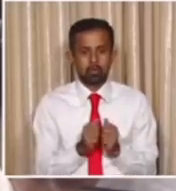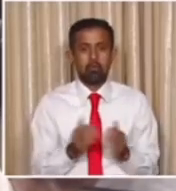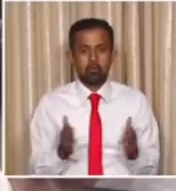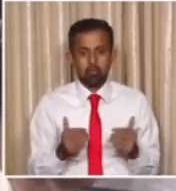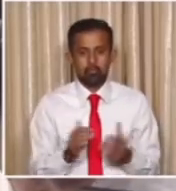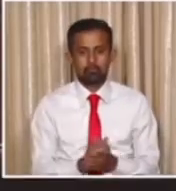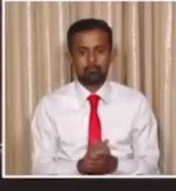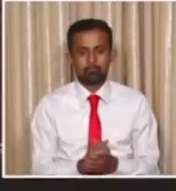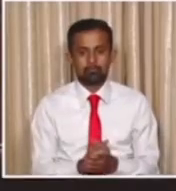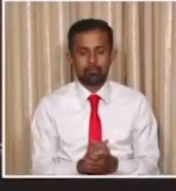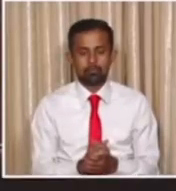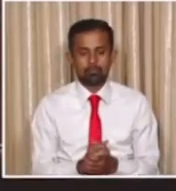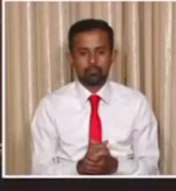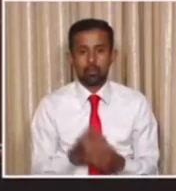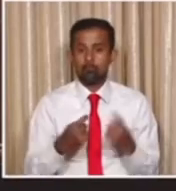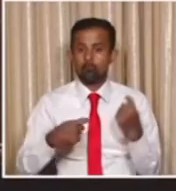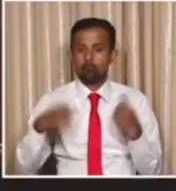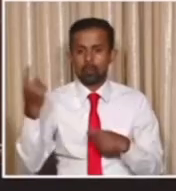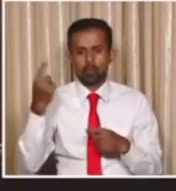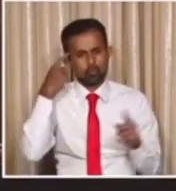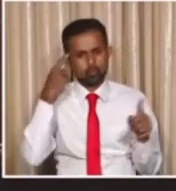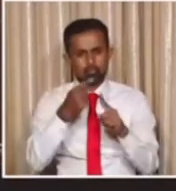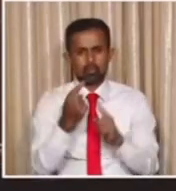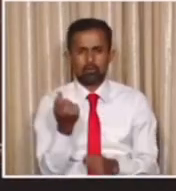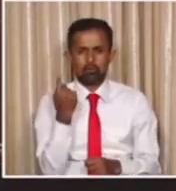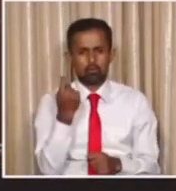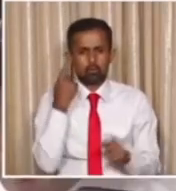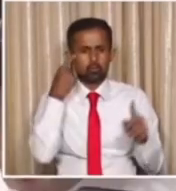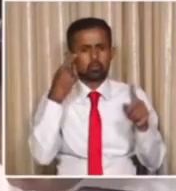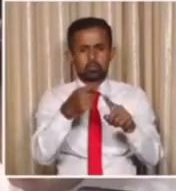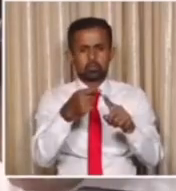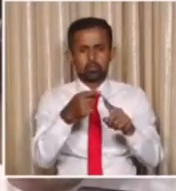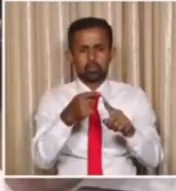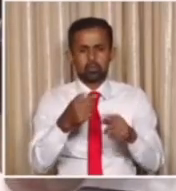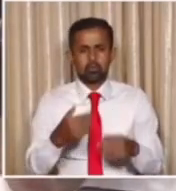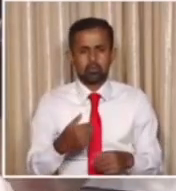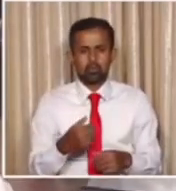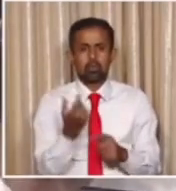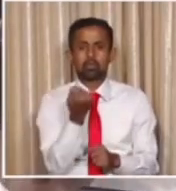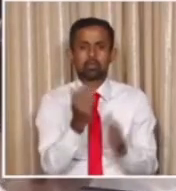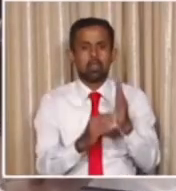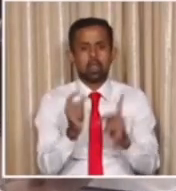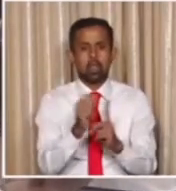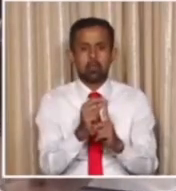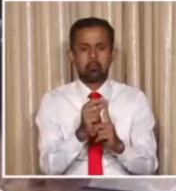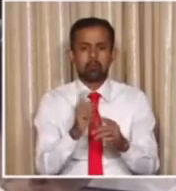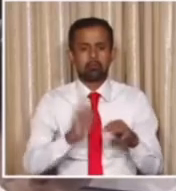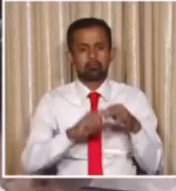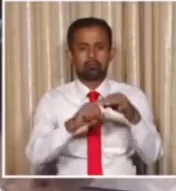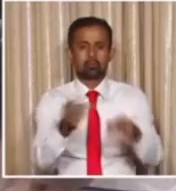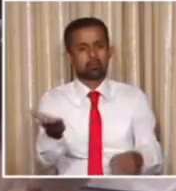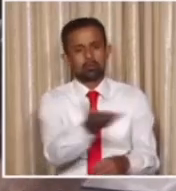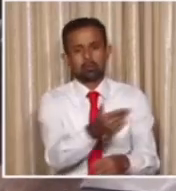යනවා. විකිණීම සම්බන්ධව සහ බදුදීම සම්බන්ධව මං හිතනවා මුදල් අමාත්‍යාංශයෙන් ඒ ප්‍රශ්නේ ඇසුවා